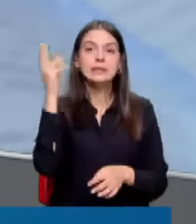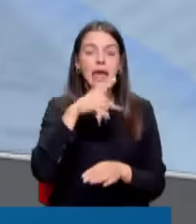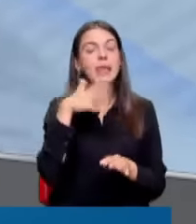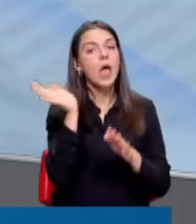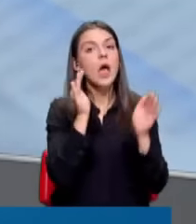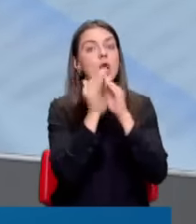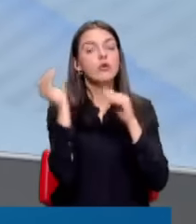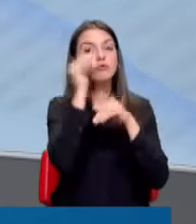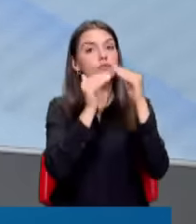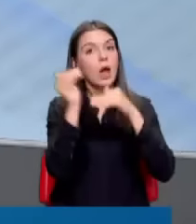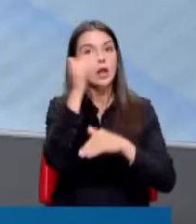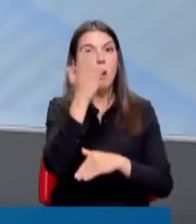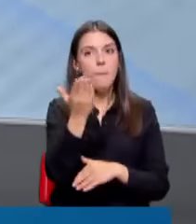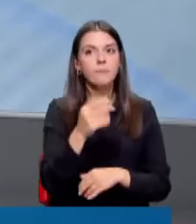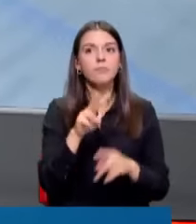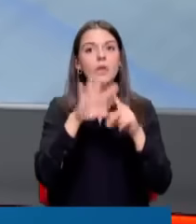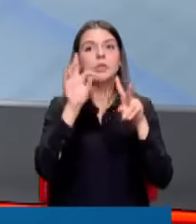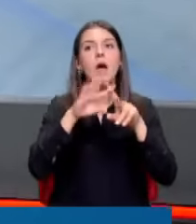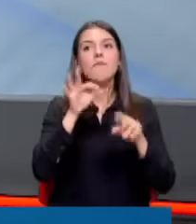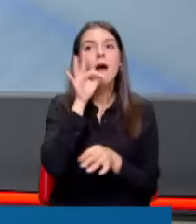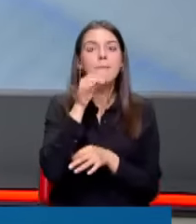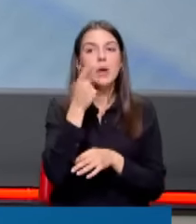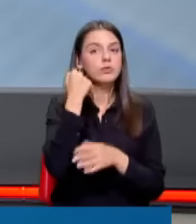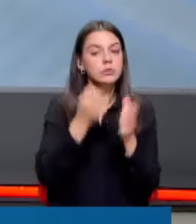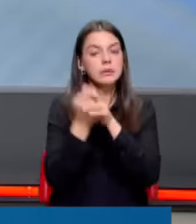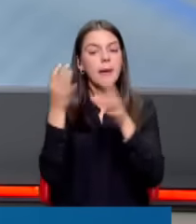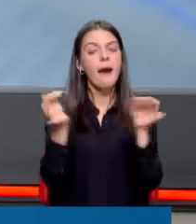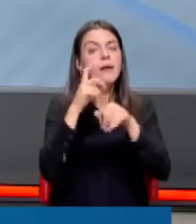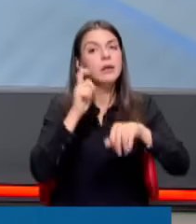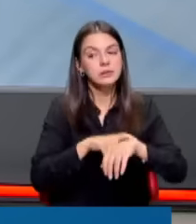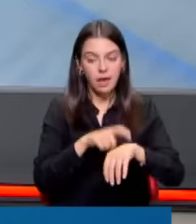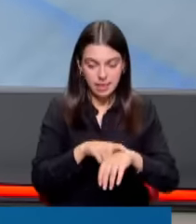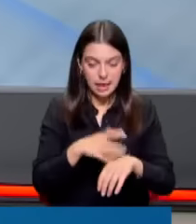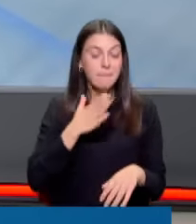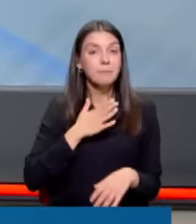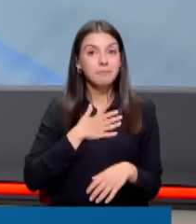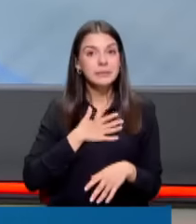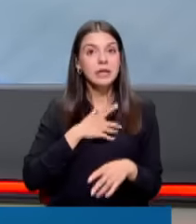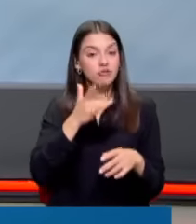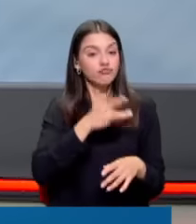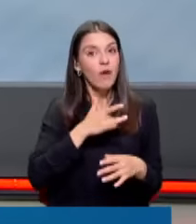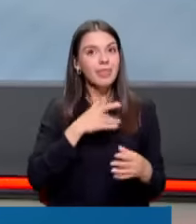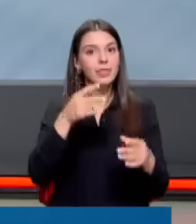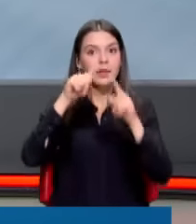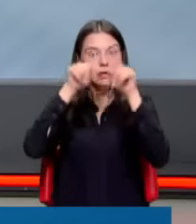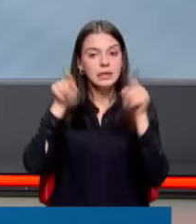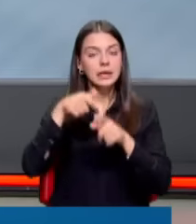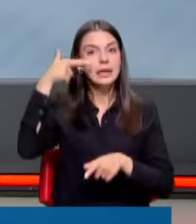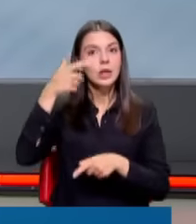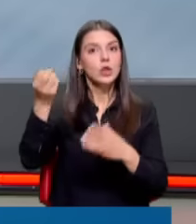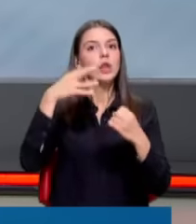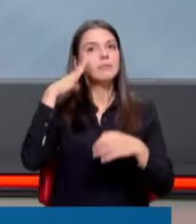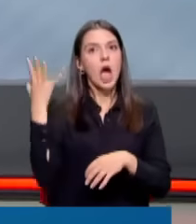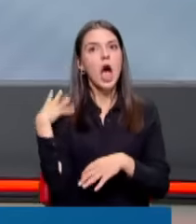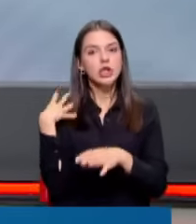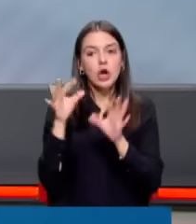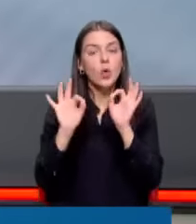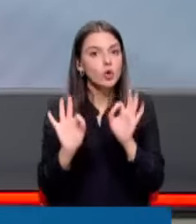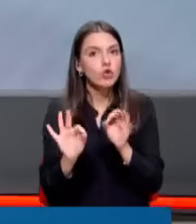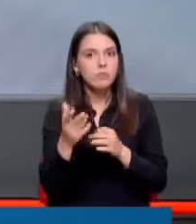gitgide artıyor. Now Haber ekibi dün sabah erken saatlerde bize de naklen aktarmıştı Karşıyaka'daki durumu,